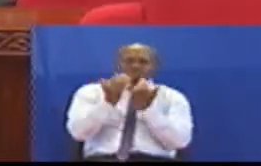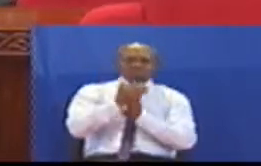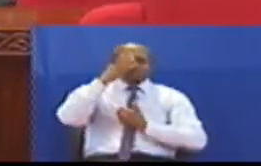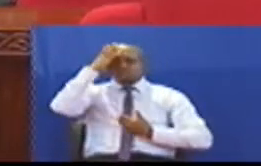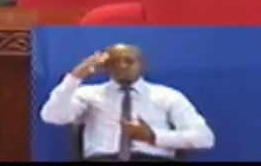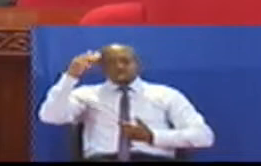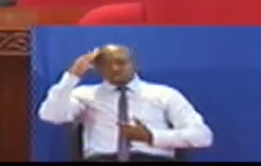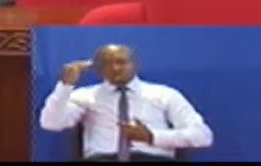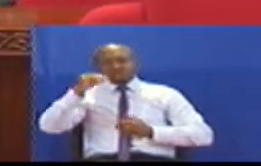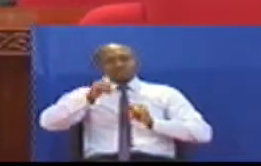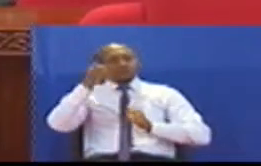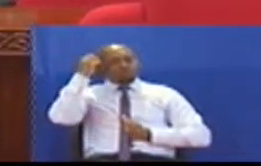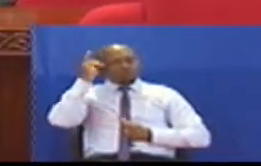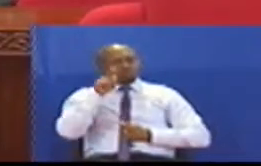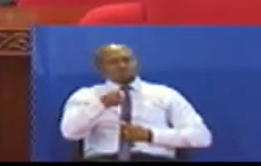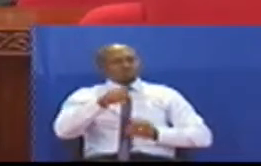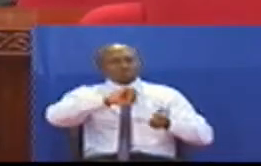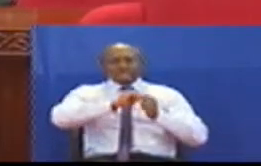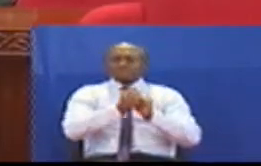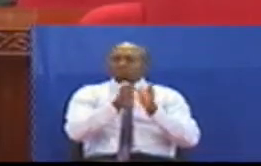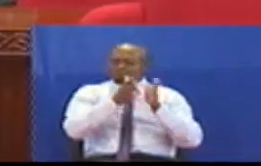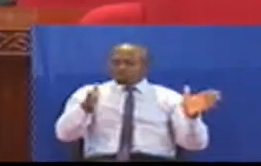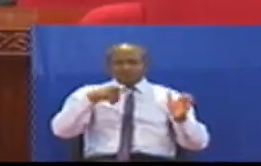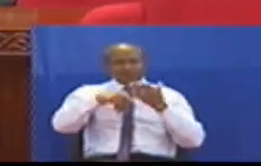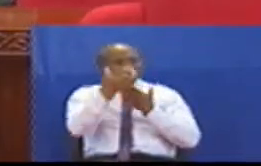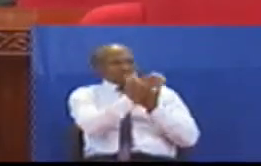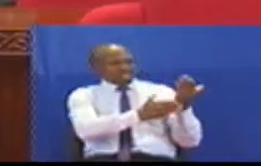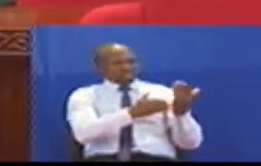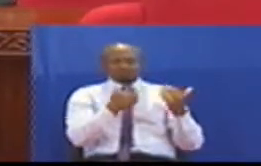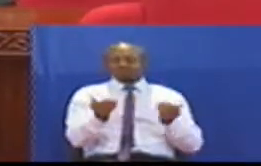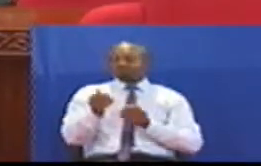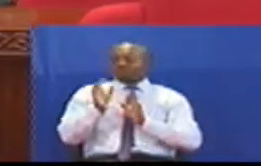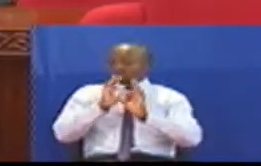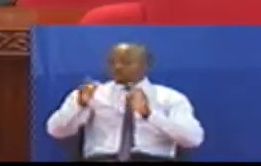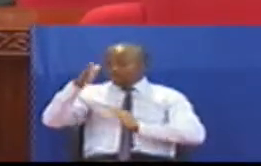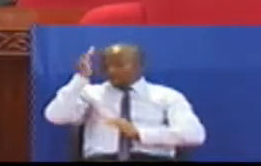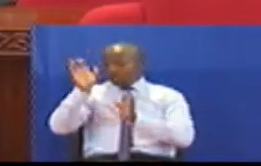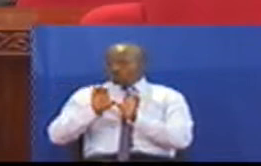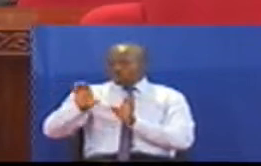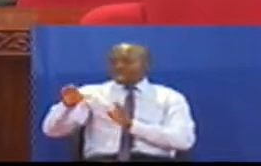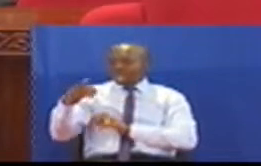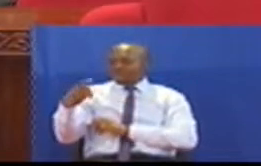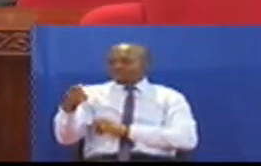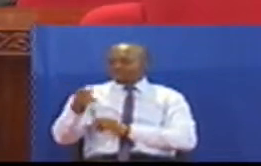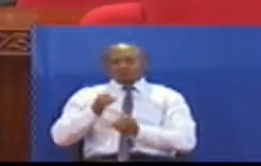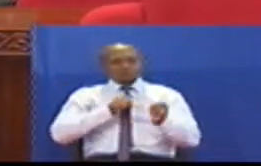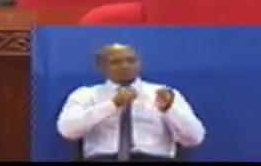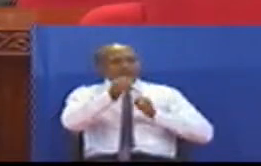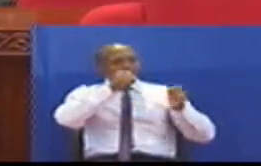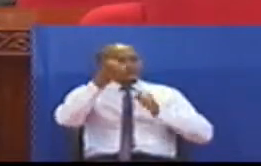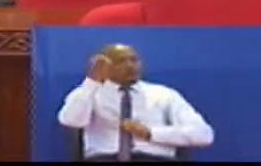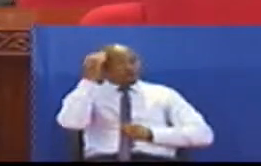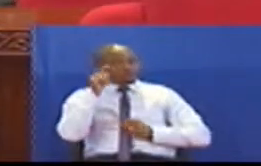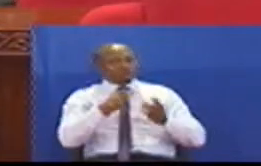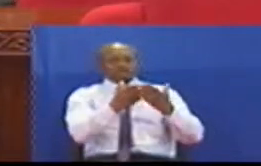ugonjwa wa ukimwi umeendelea kuwa tatizo kubwa nchini. Serikali inashauriwa kutenga fedha zaidi katika kupambana na ugonjwa huu, hasa ukizingatia kuwa